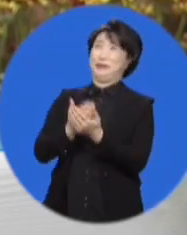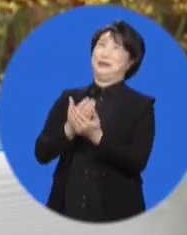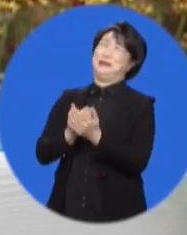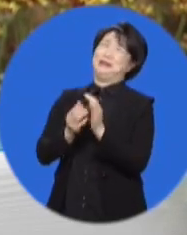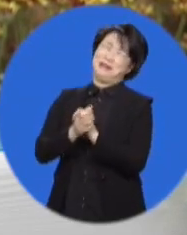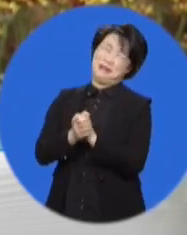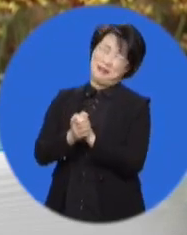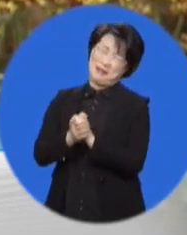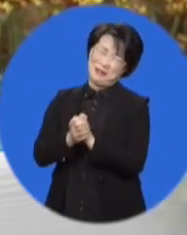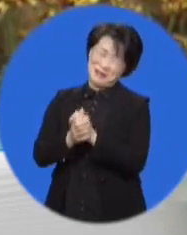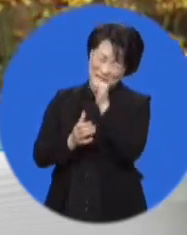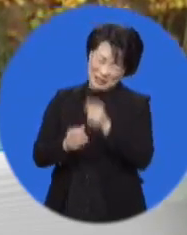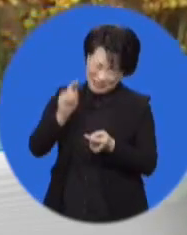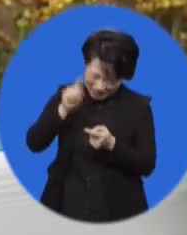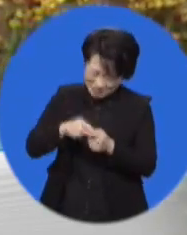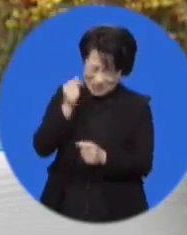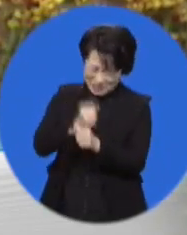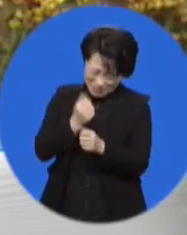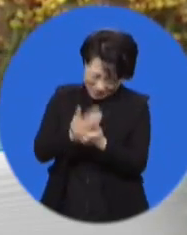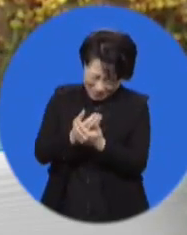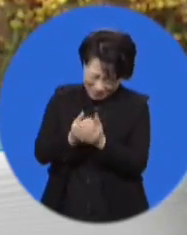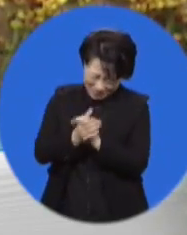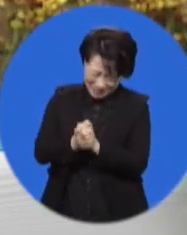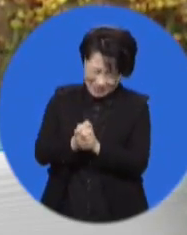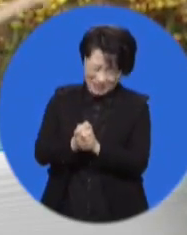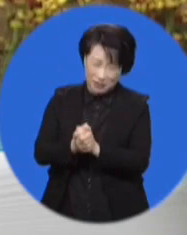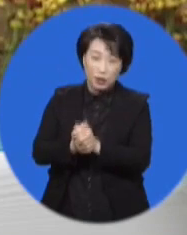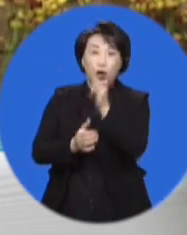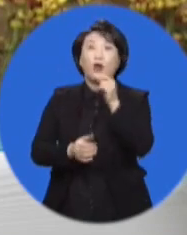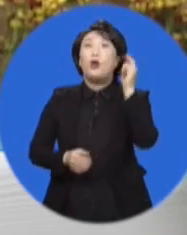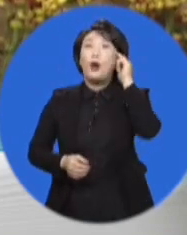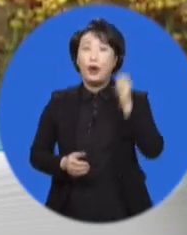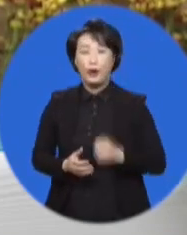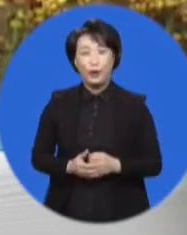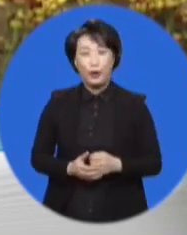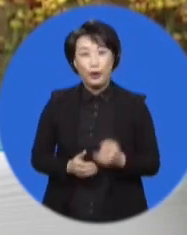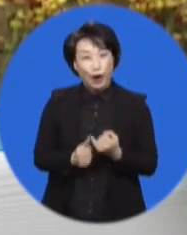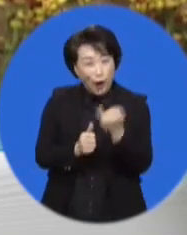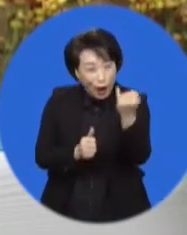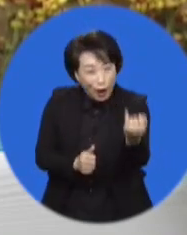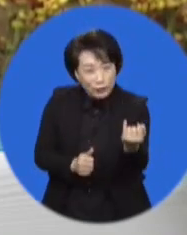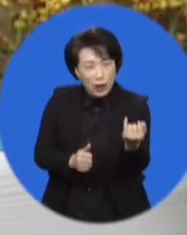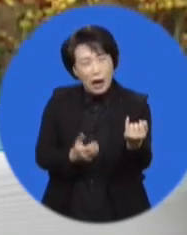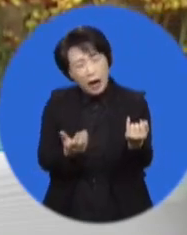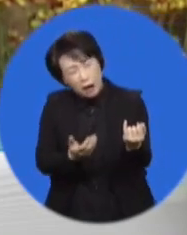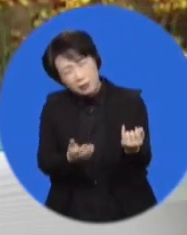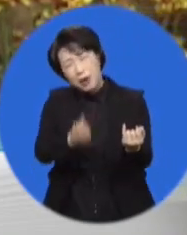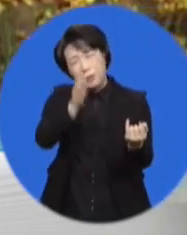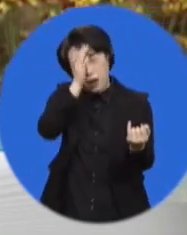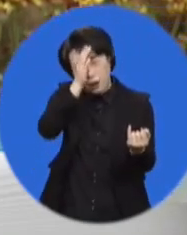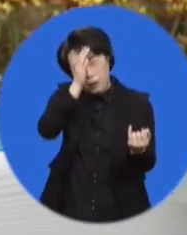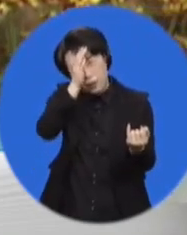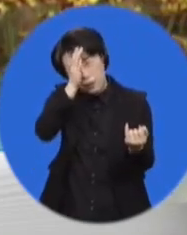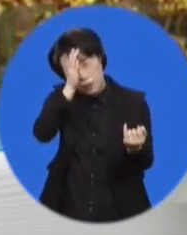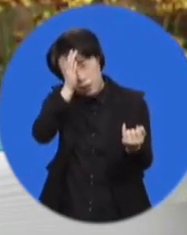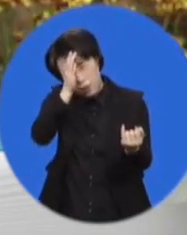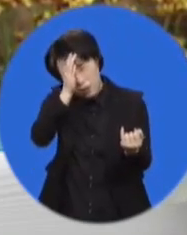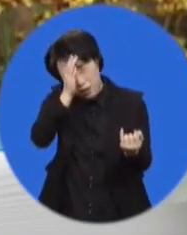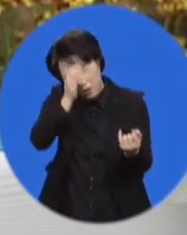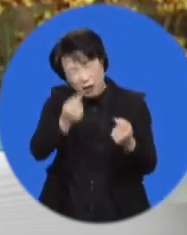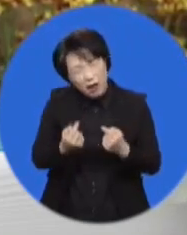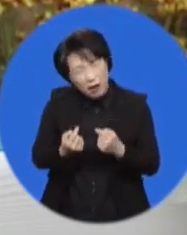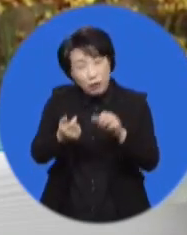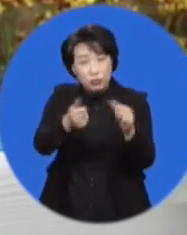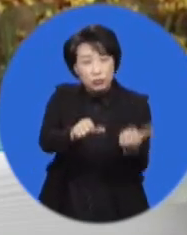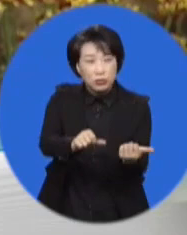해요. 그렇게 만들어주세요. 왜? 집사람이 알다 나이